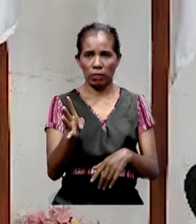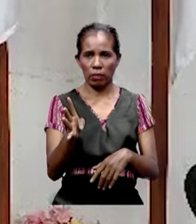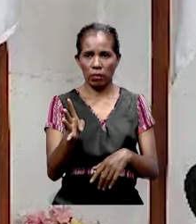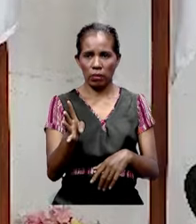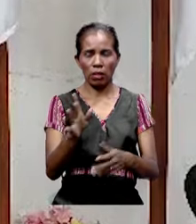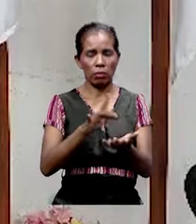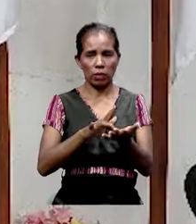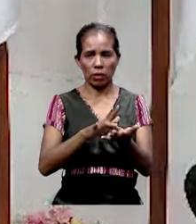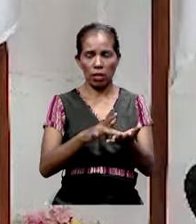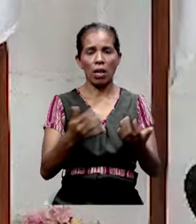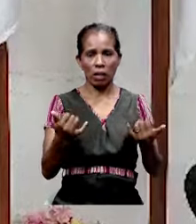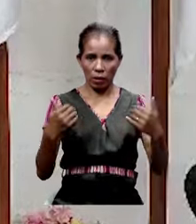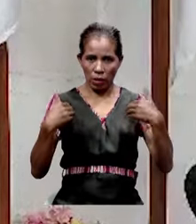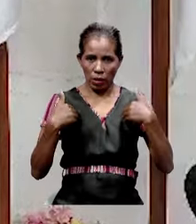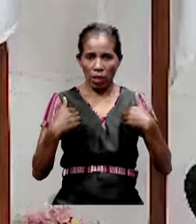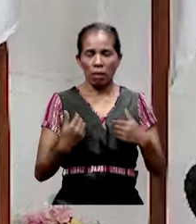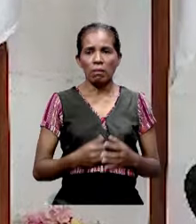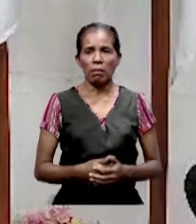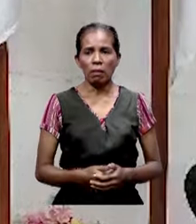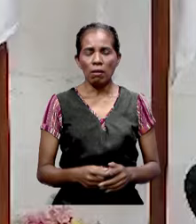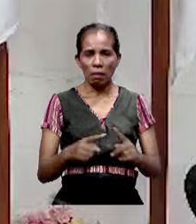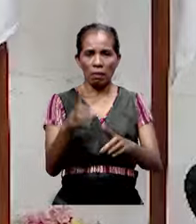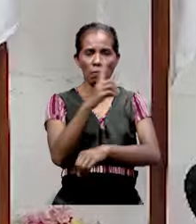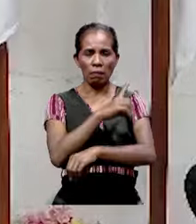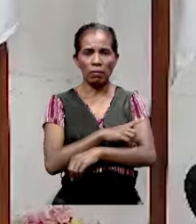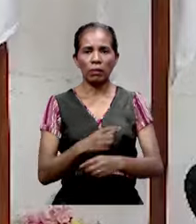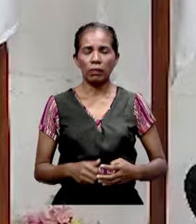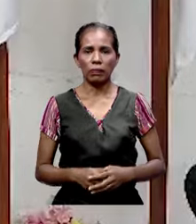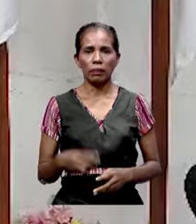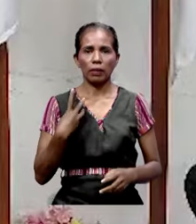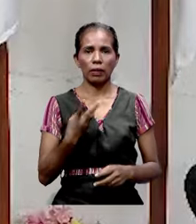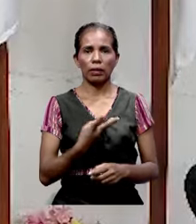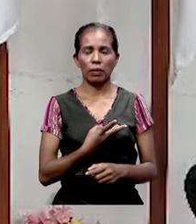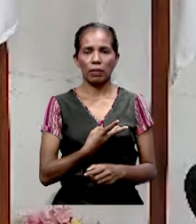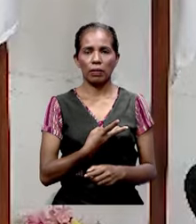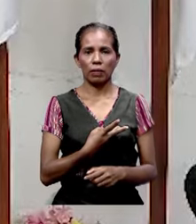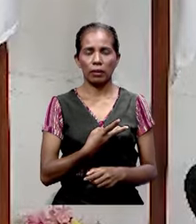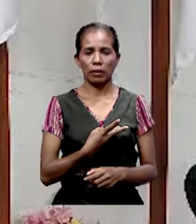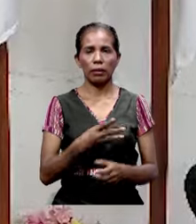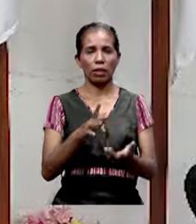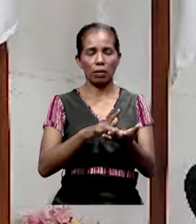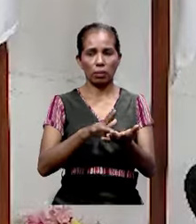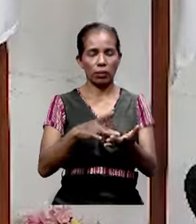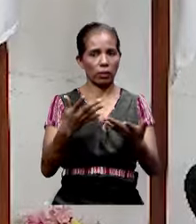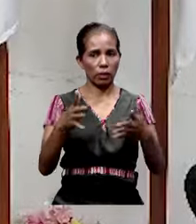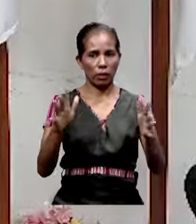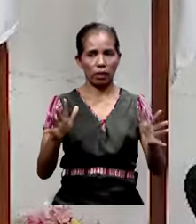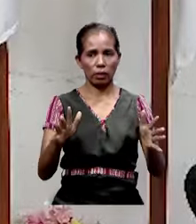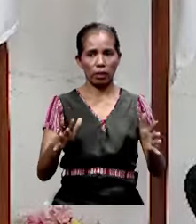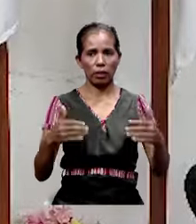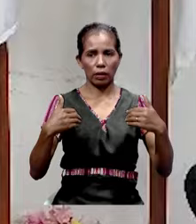item lebih terserah ne. Ate oin lorong ita stock out